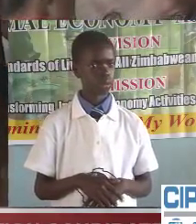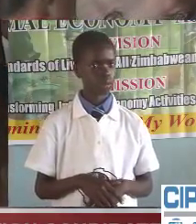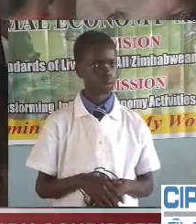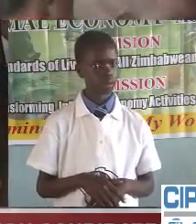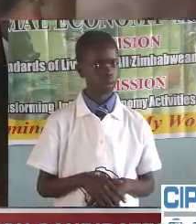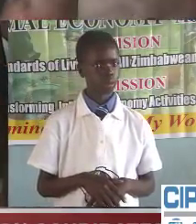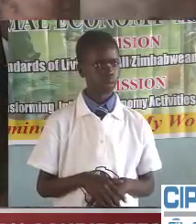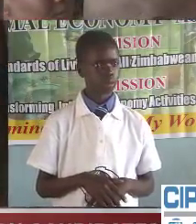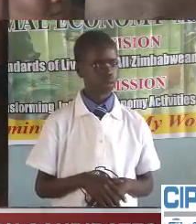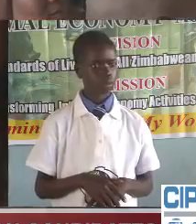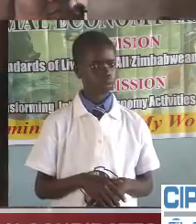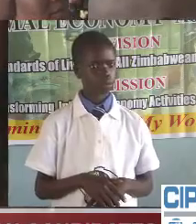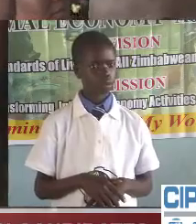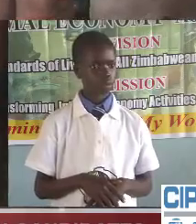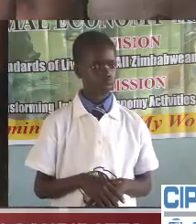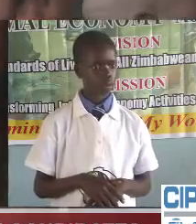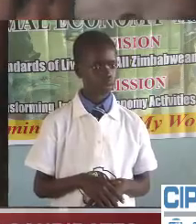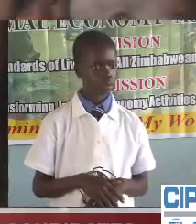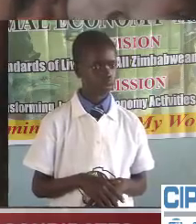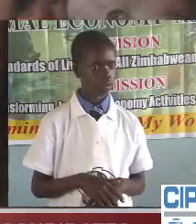Regai timbohwavo